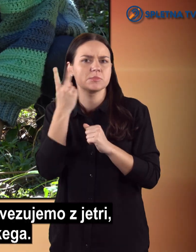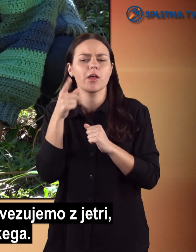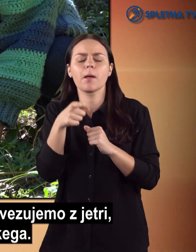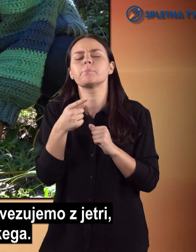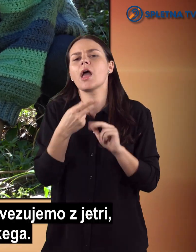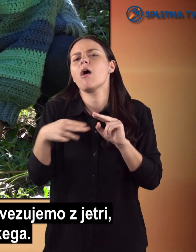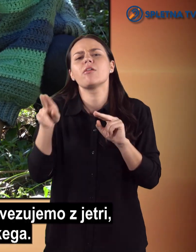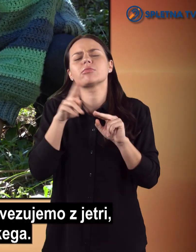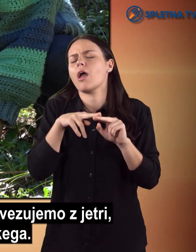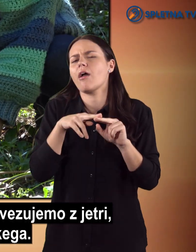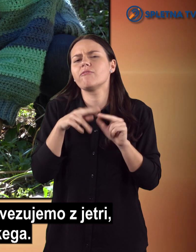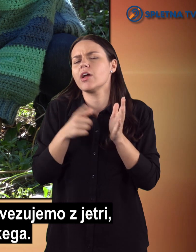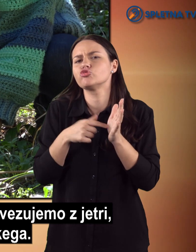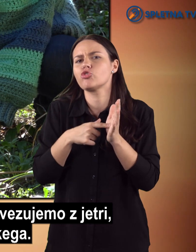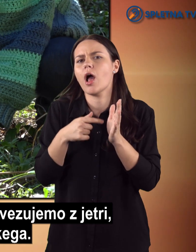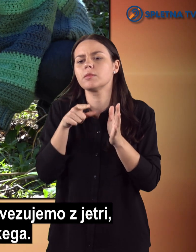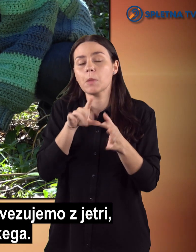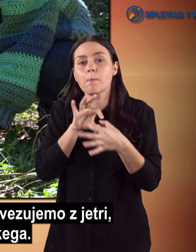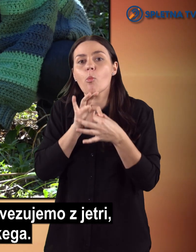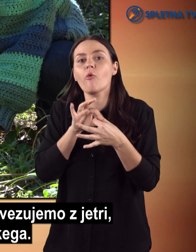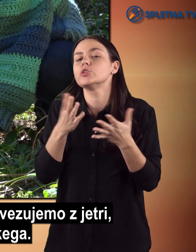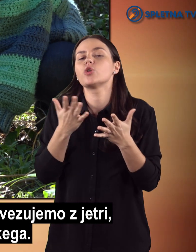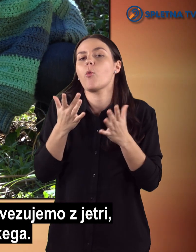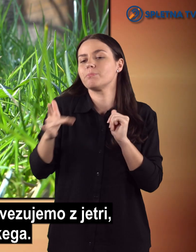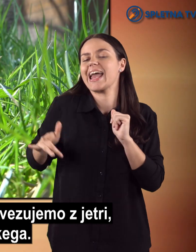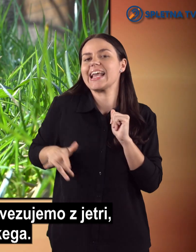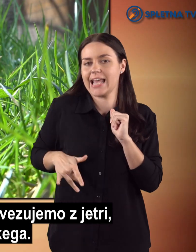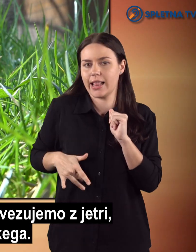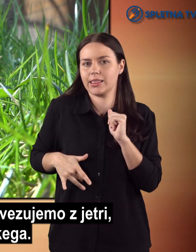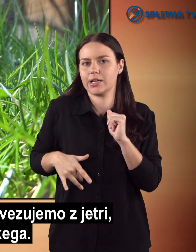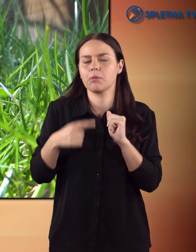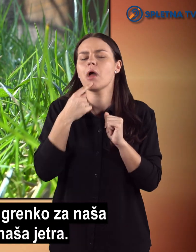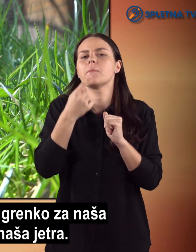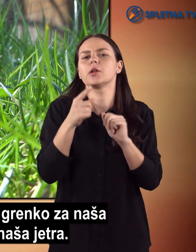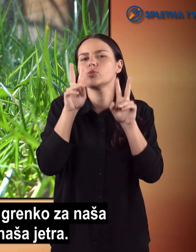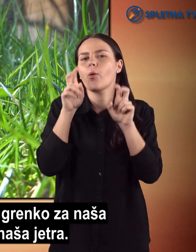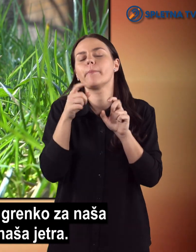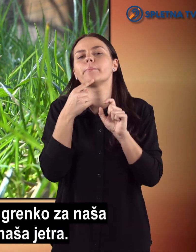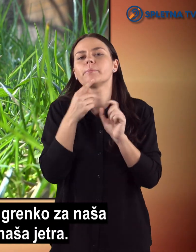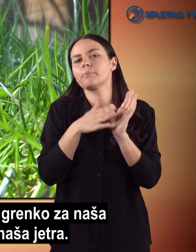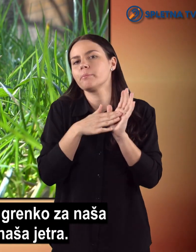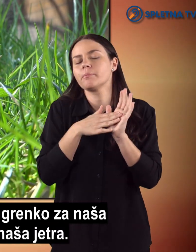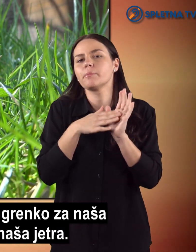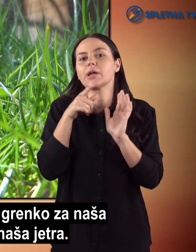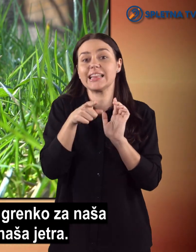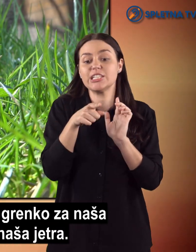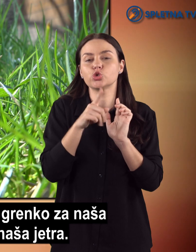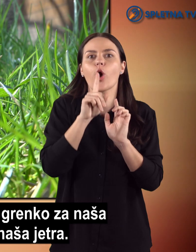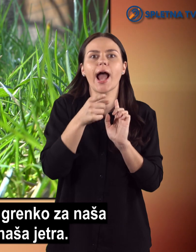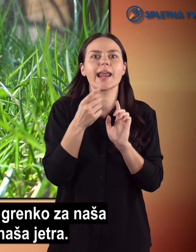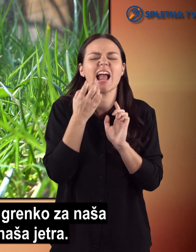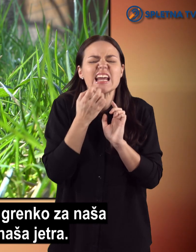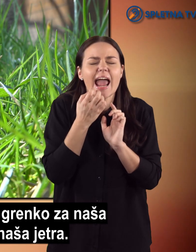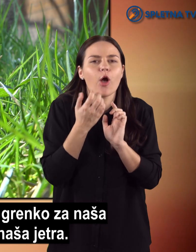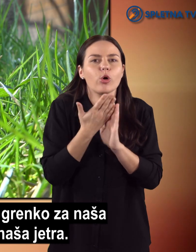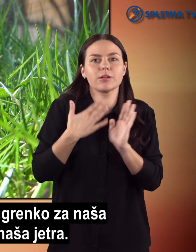največkrat povezujemo z jetri, z nekaj grenkega. Rečemo, da tisto, kar je grenko za